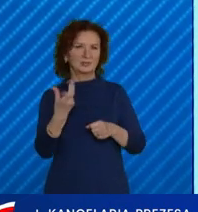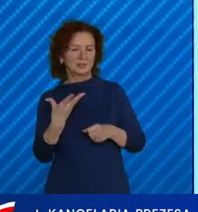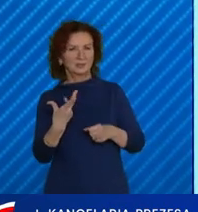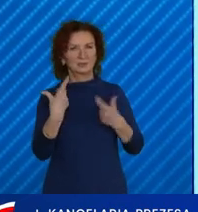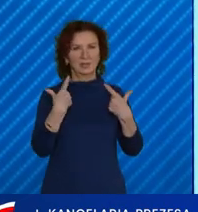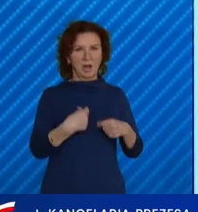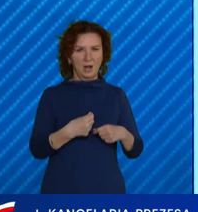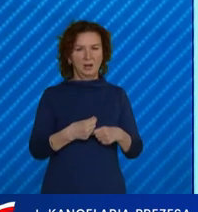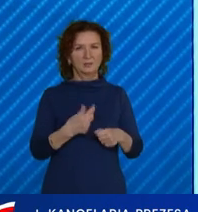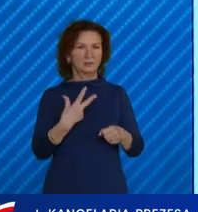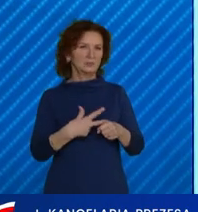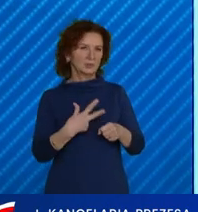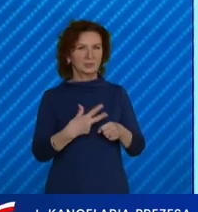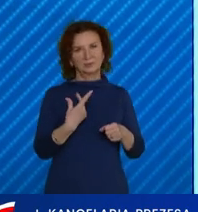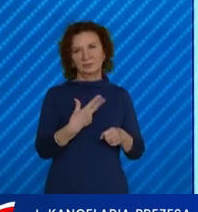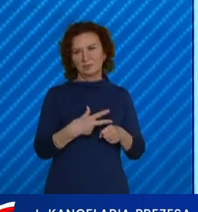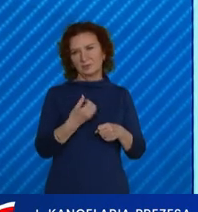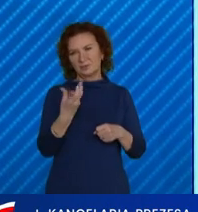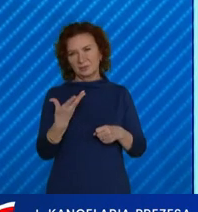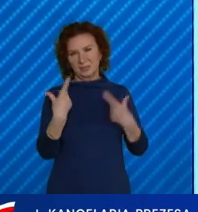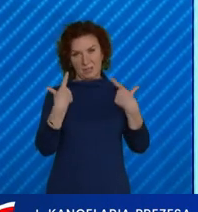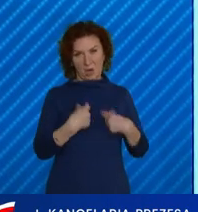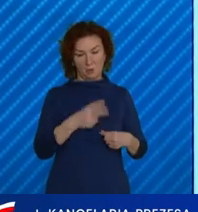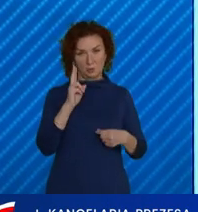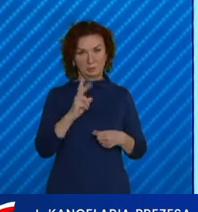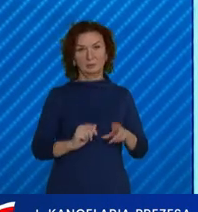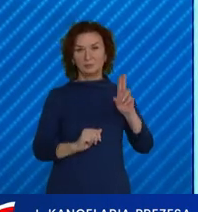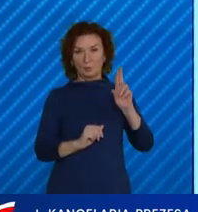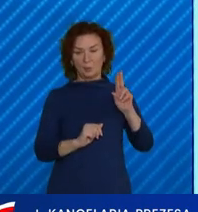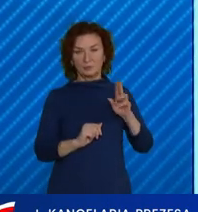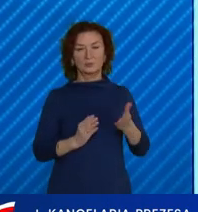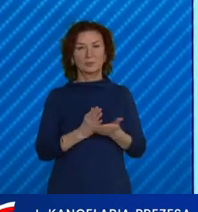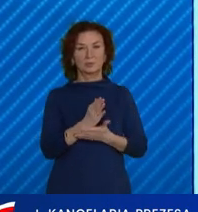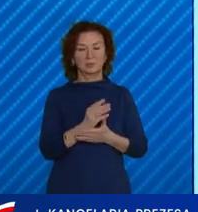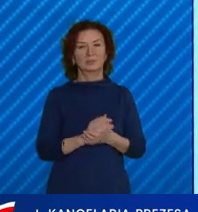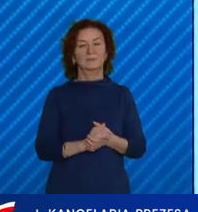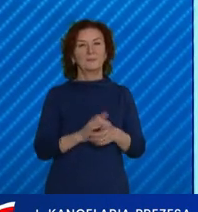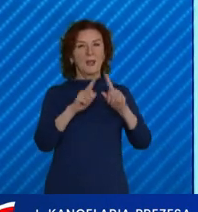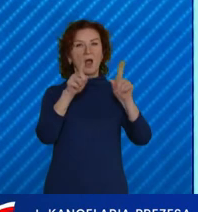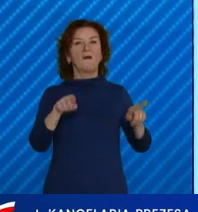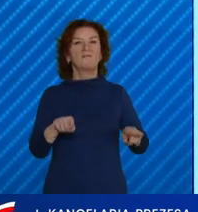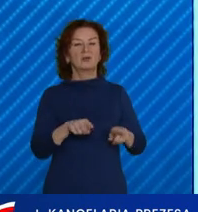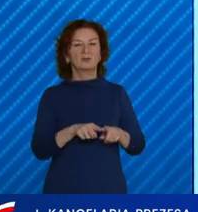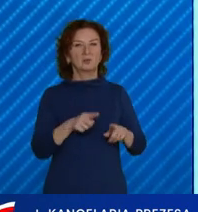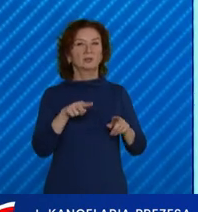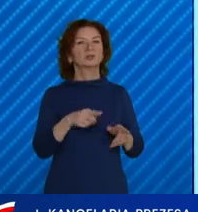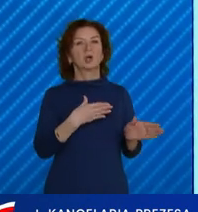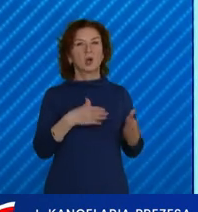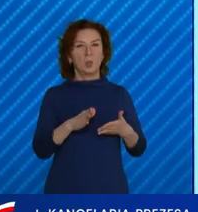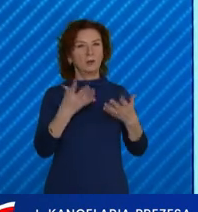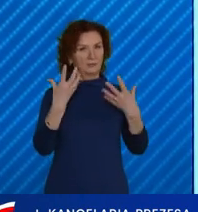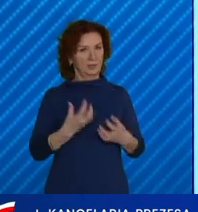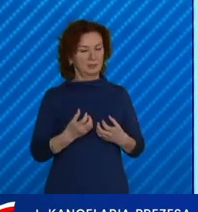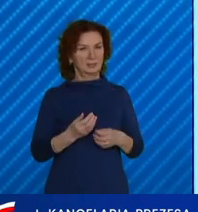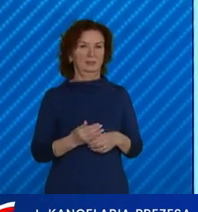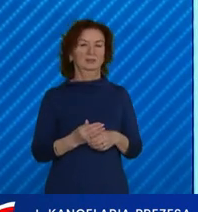30-kilkuletnich osób, 30 i 30-kilkuletnich osób, które się zgłosiły za pośrednictwem formularza jako osoby gotowe do zaszczepienia